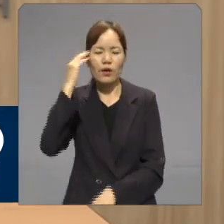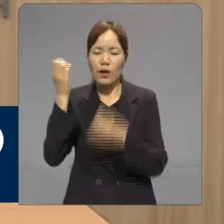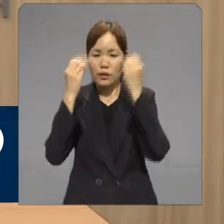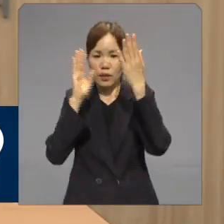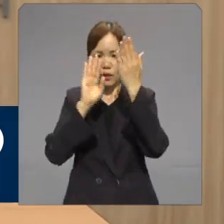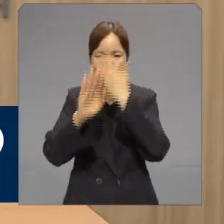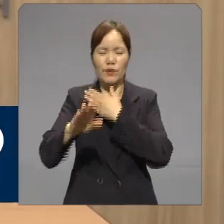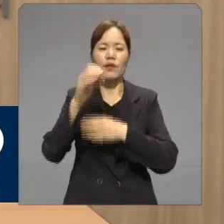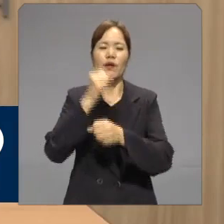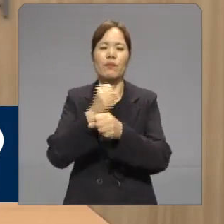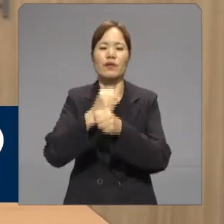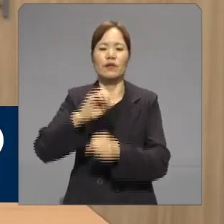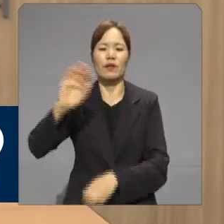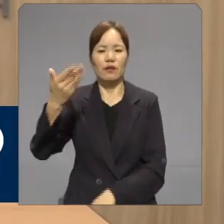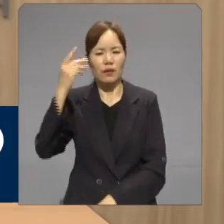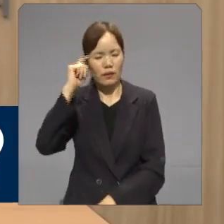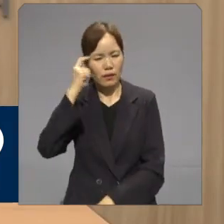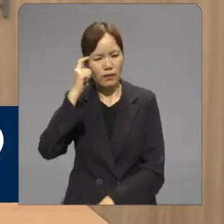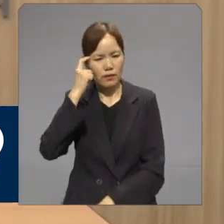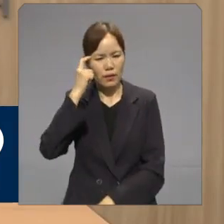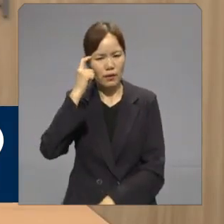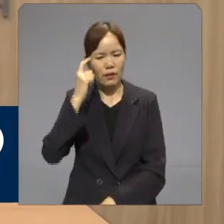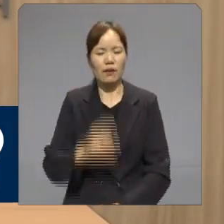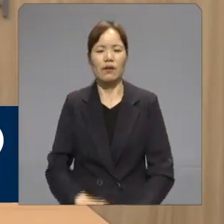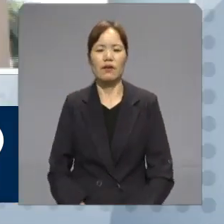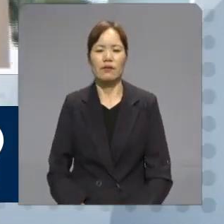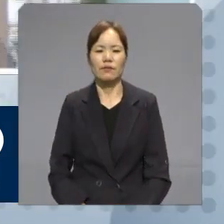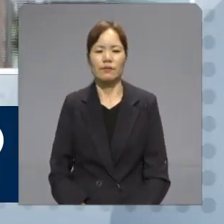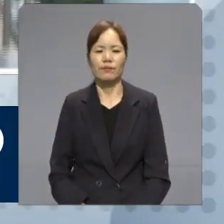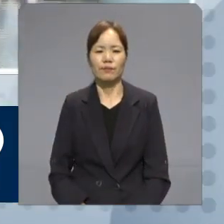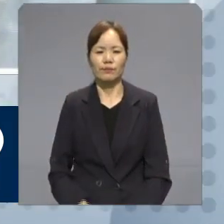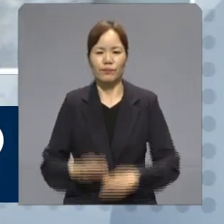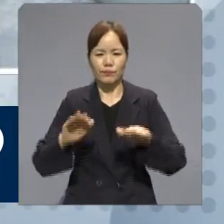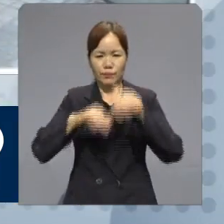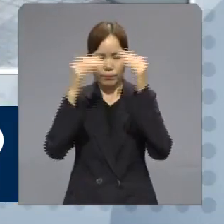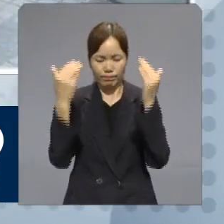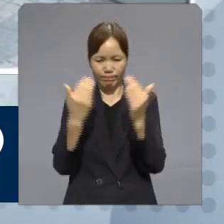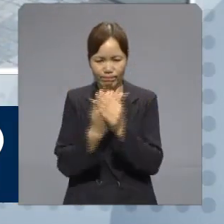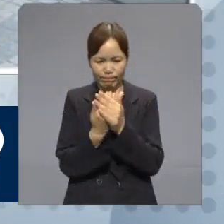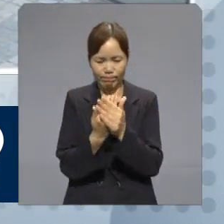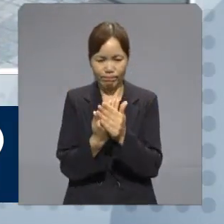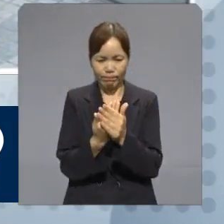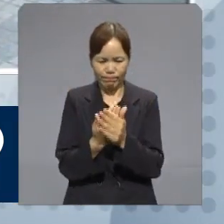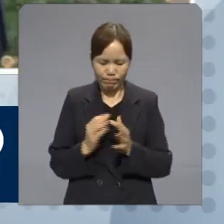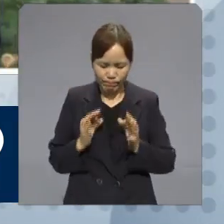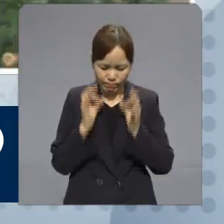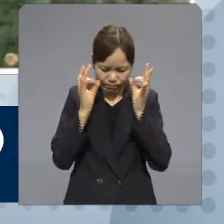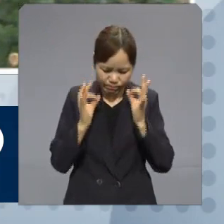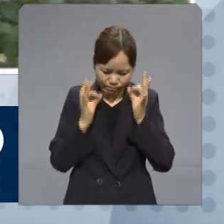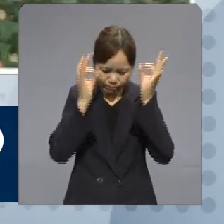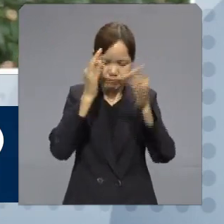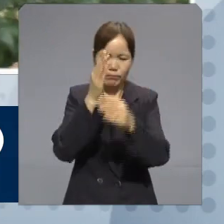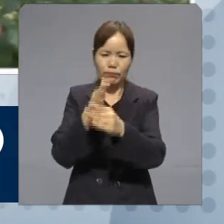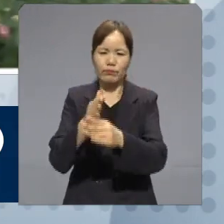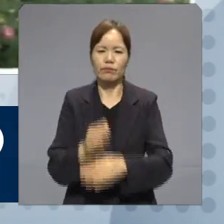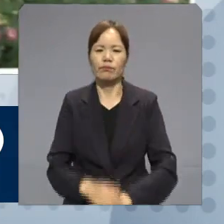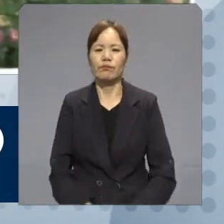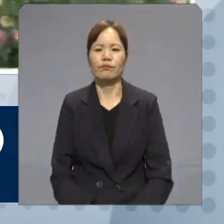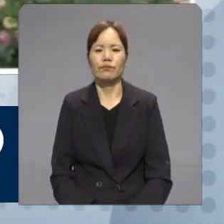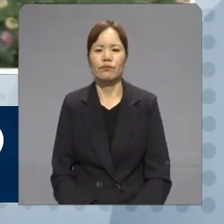열어가야 된다 하는 생각을 갖고 지금 아 모든 총력 노력을 다하고 있습니다